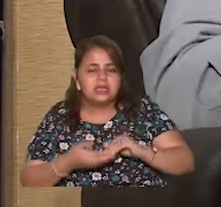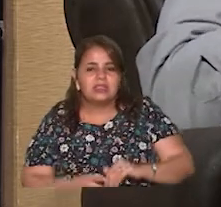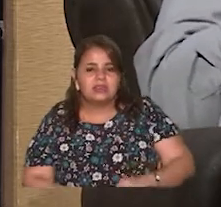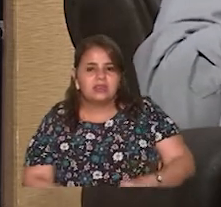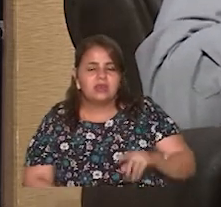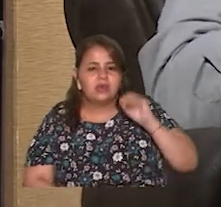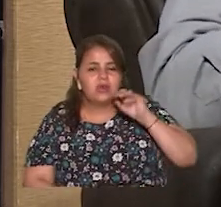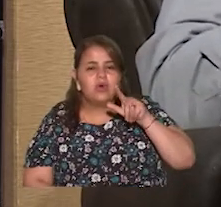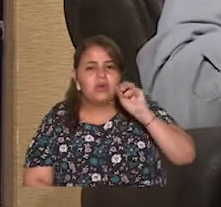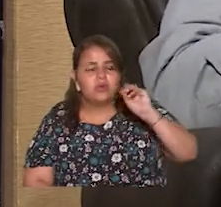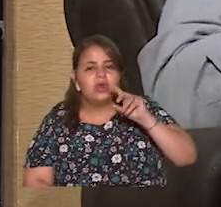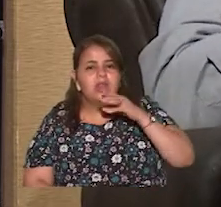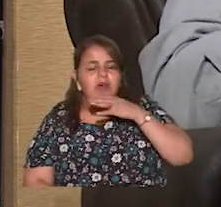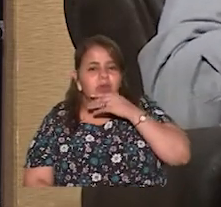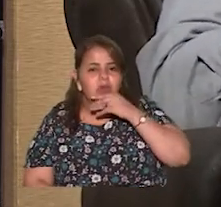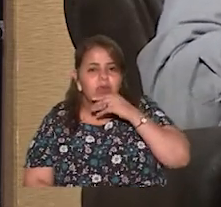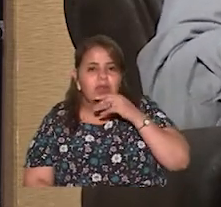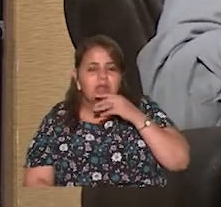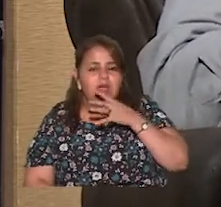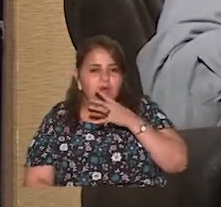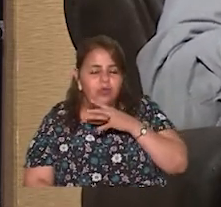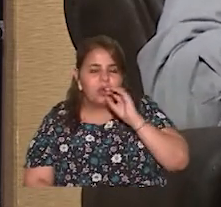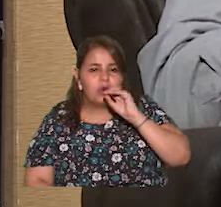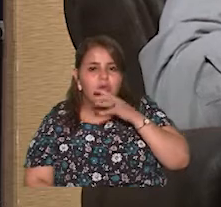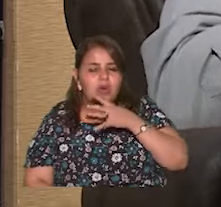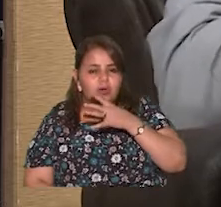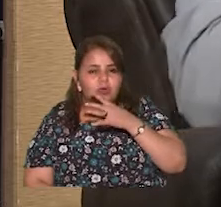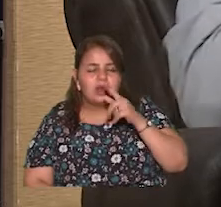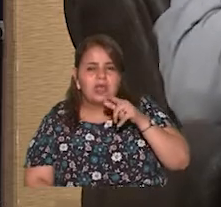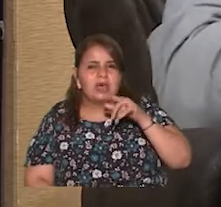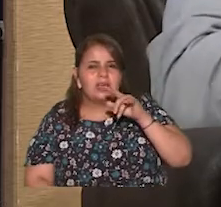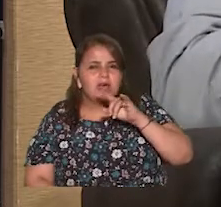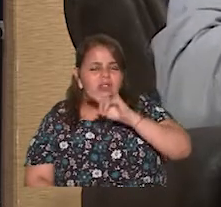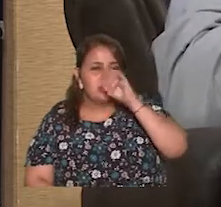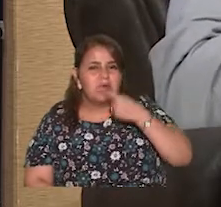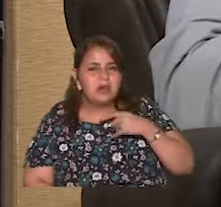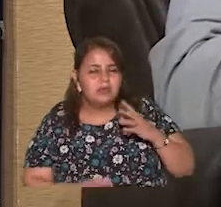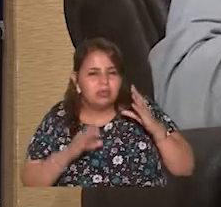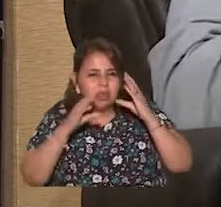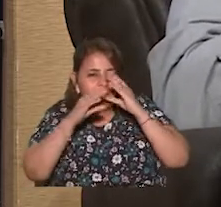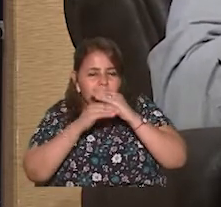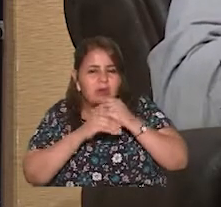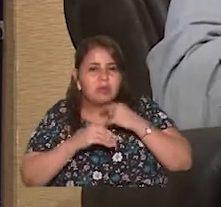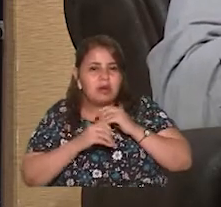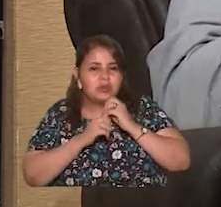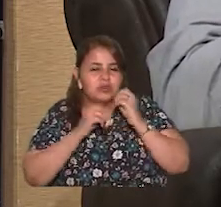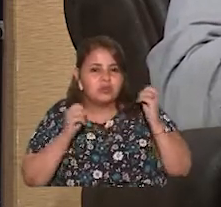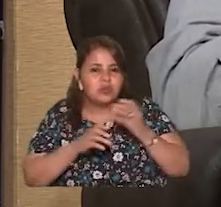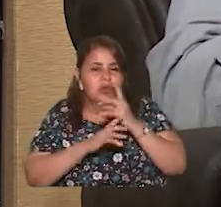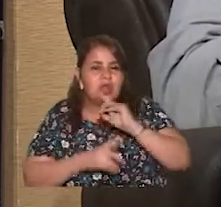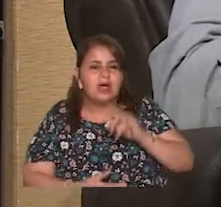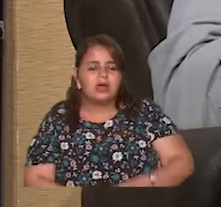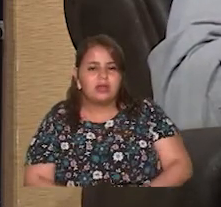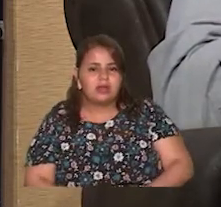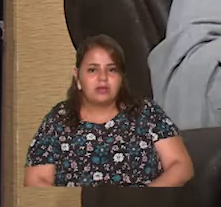قول لأبونا، طلع للنور. إبليس يحب قوي الضلمة، يحب قوي الحاجات تفضل في الضلمة، بس مفيش حاجة هتفضل في الضلمة.